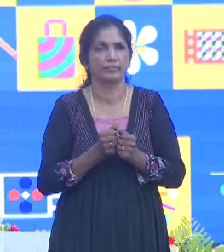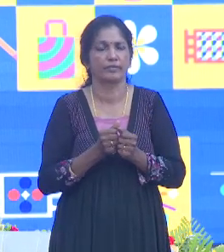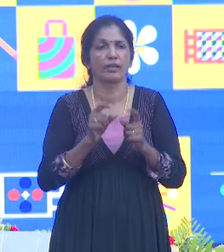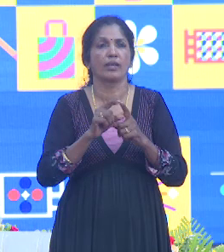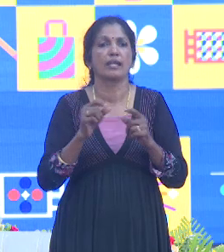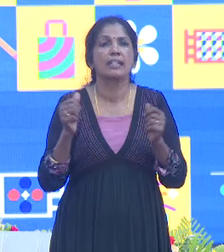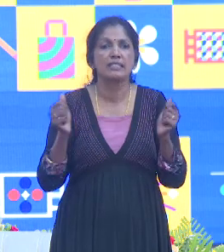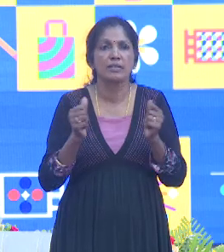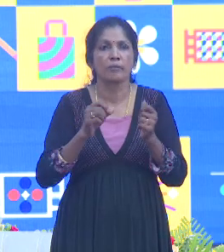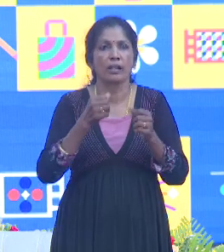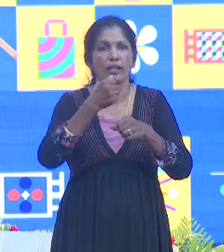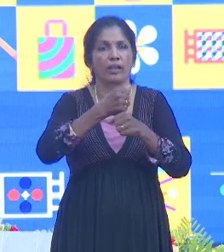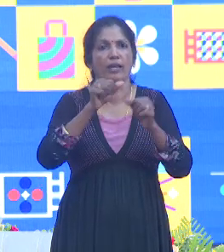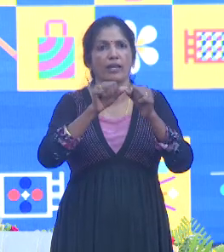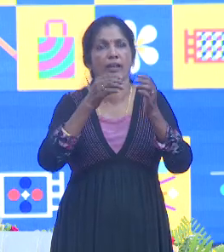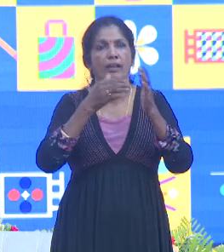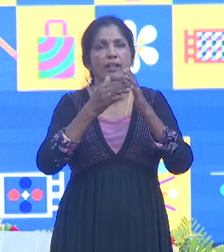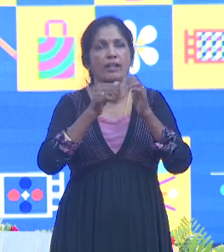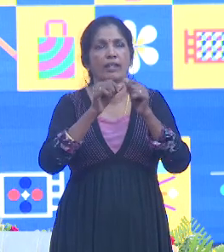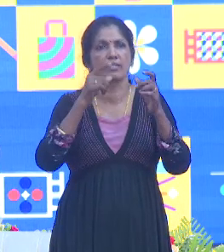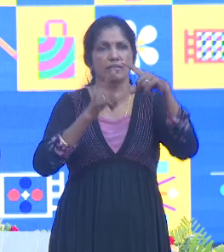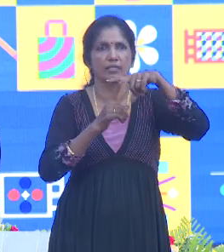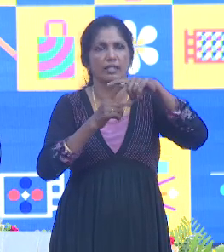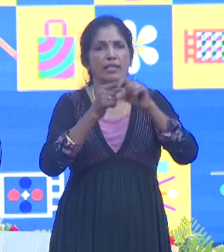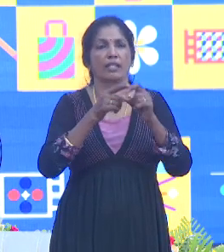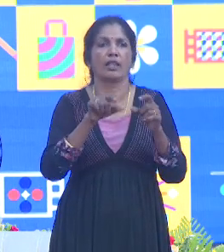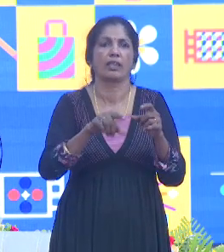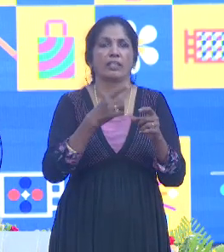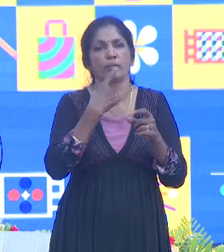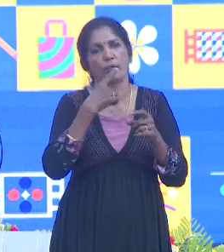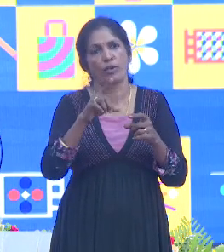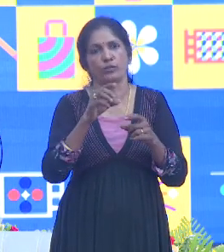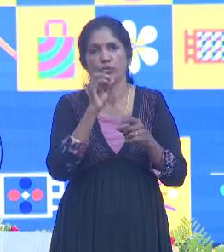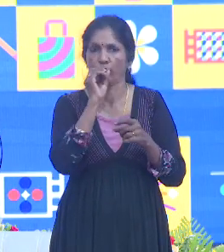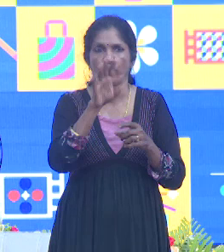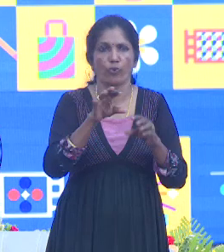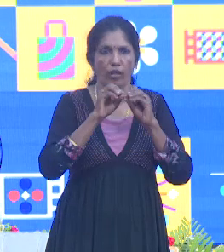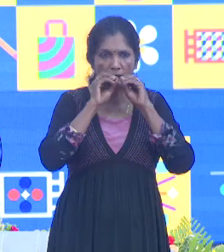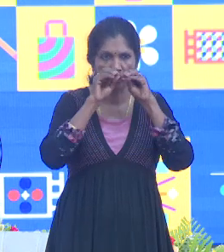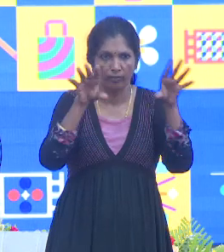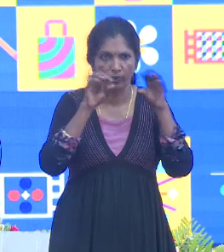ഡിസംബർ മാസത്തിലെ ഗസറ്റിൽ തന്നെ അത് വിജ്ഞാപനം ചെയ്തുകൊണ്ട് ആ ഭേദഗതി നിയമത്തിൻ്റെ അടിസ്ഥാനത്തിൽ